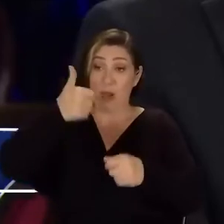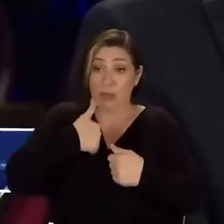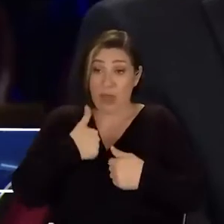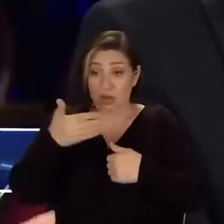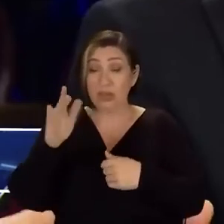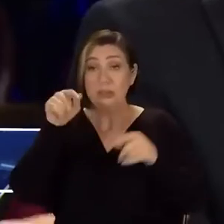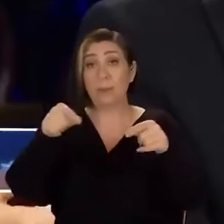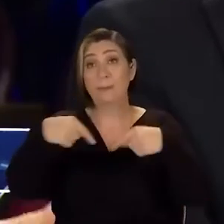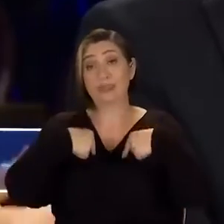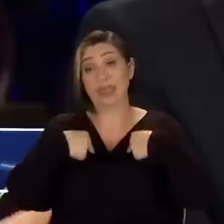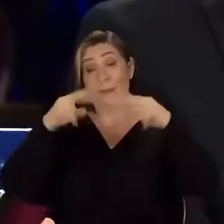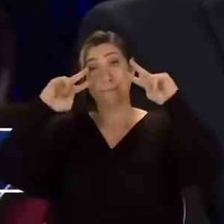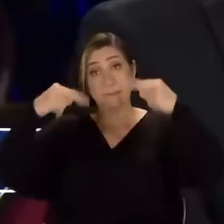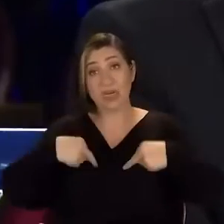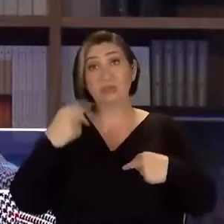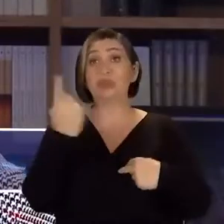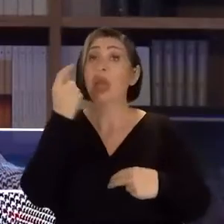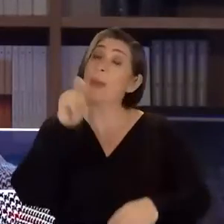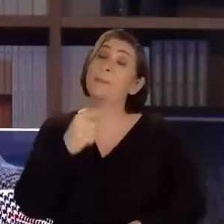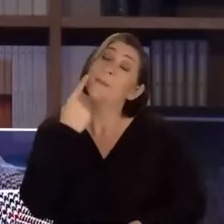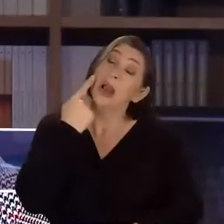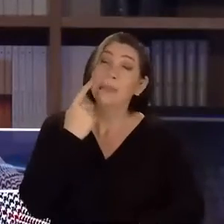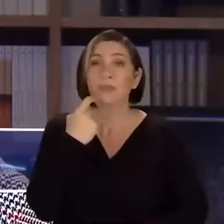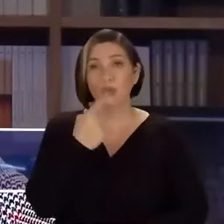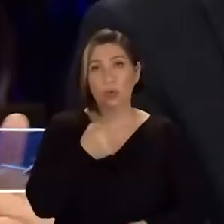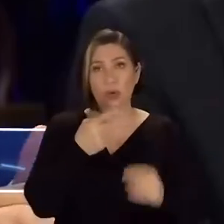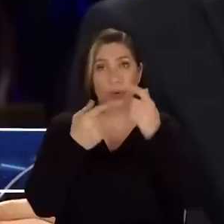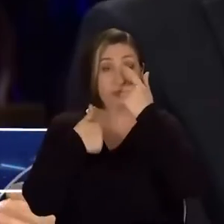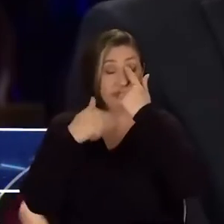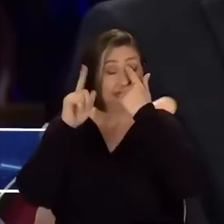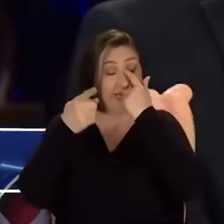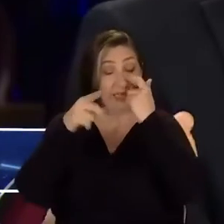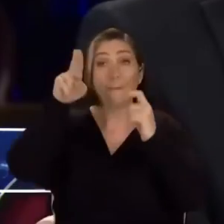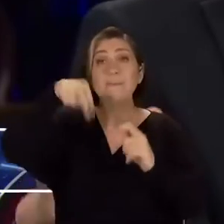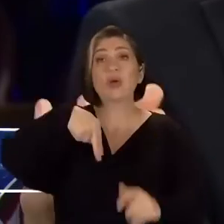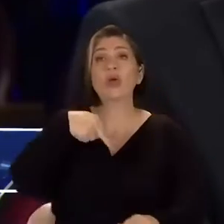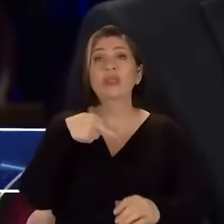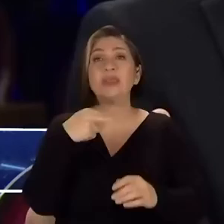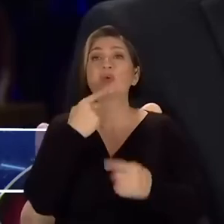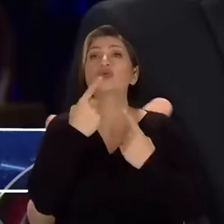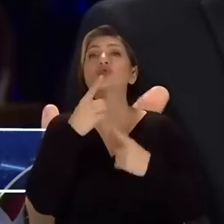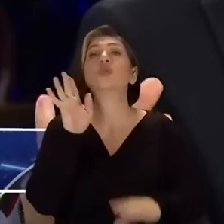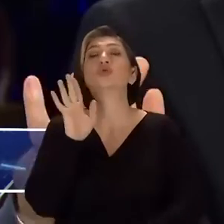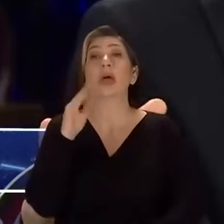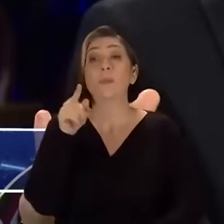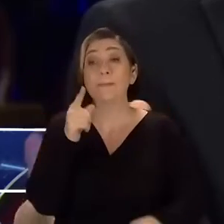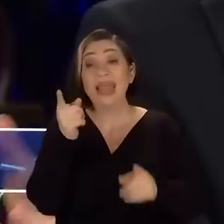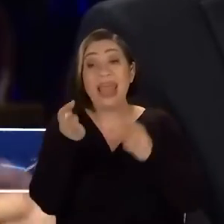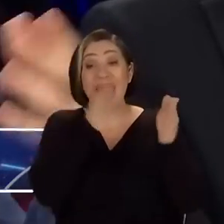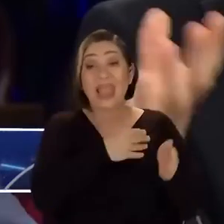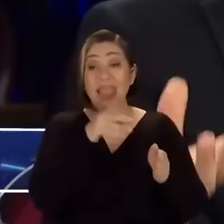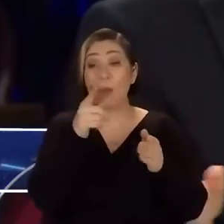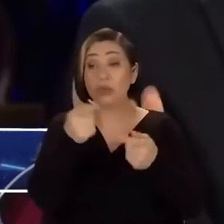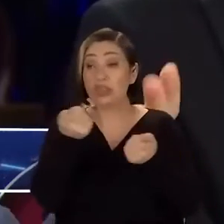bizim sektörleri gözetecek bir şeyler yapın bakalım. Şimdi aslında biz sadece Bitcoin'i konuşmuyoruz. Bir yandan da bu işi götüren